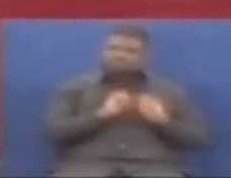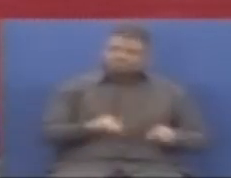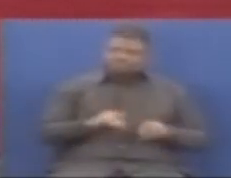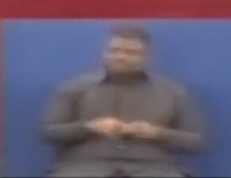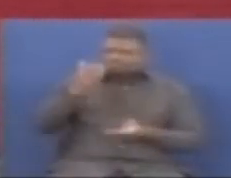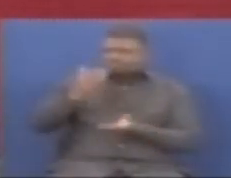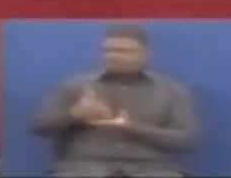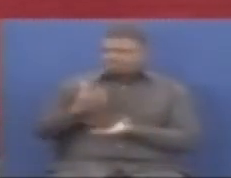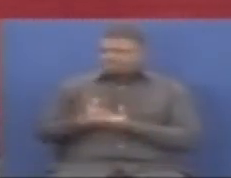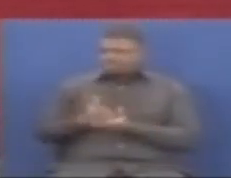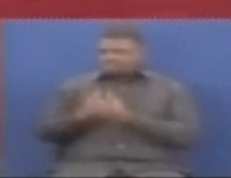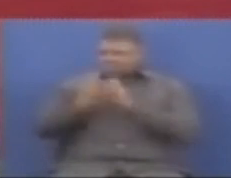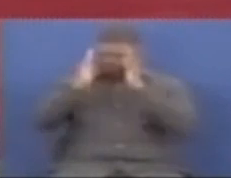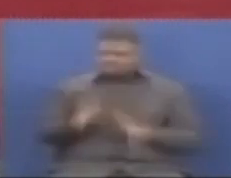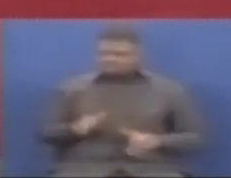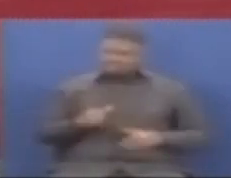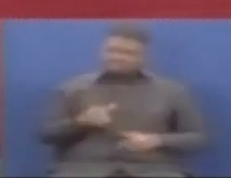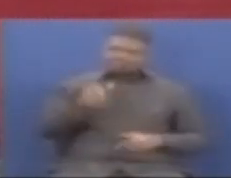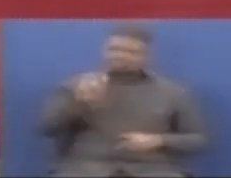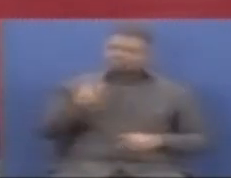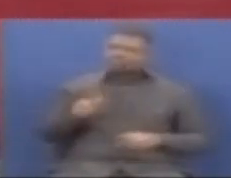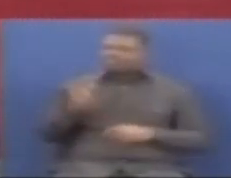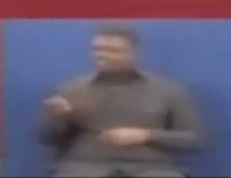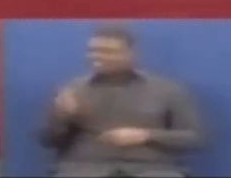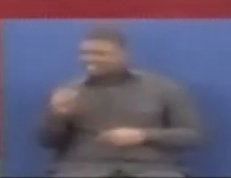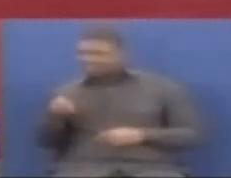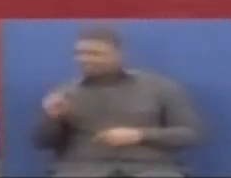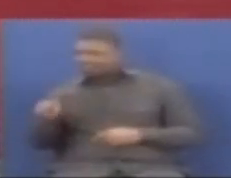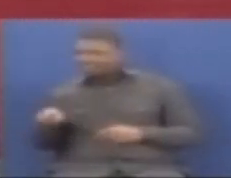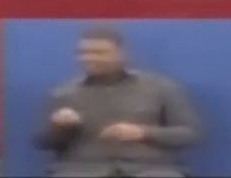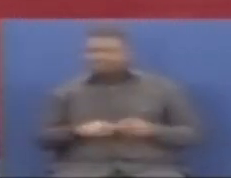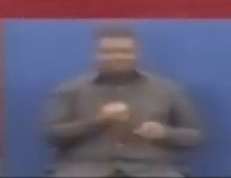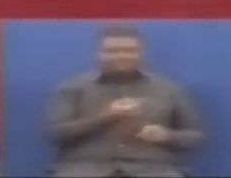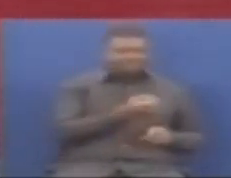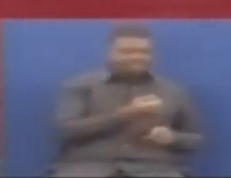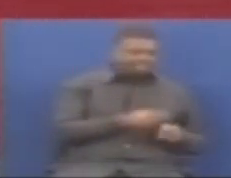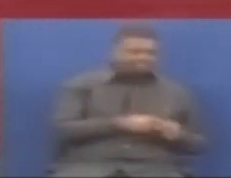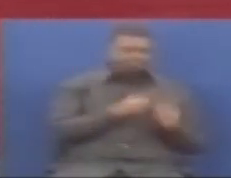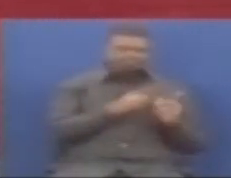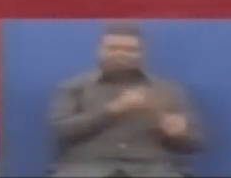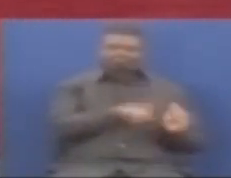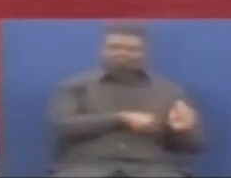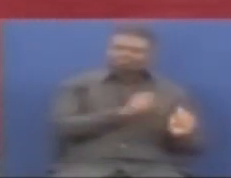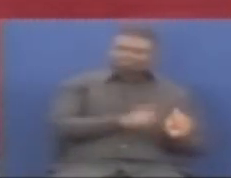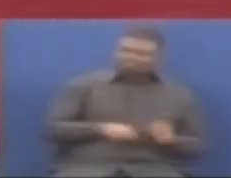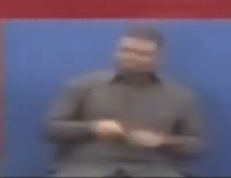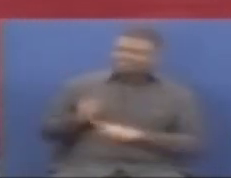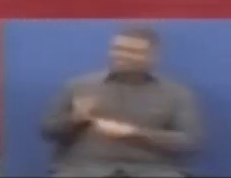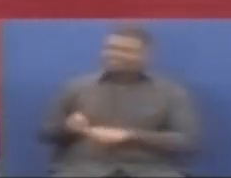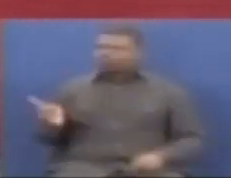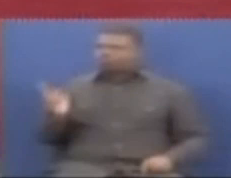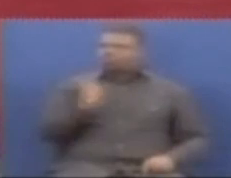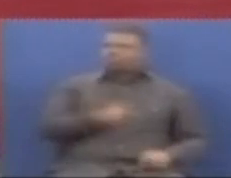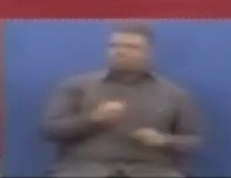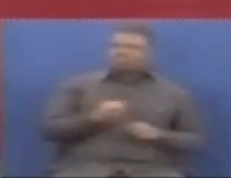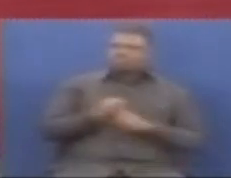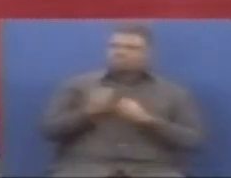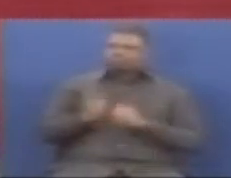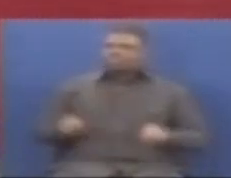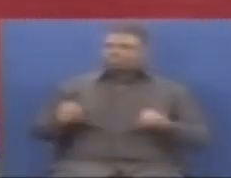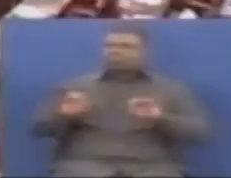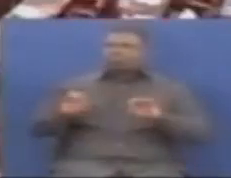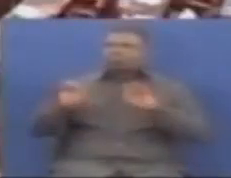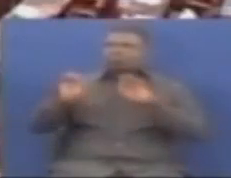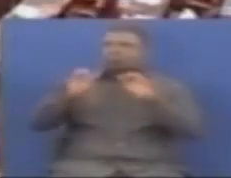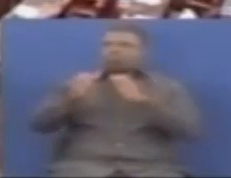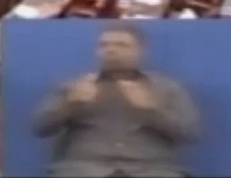kuja Mnazi Mmoja kwenda Mtama Masasi. Ile barabara hali yake haikutengenezwa kubeba magari makubwa